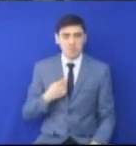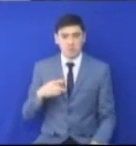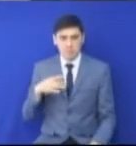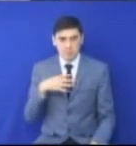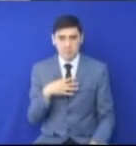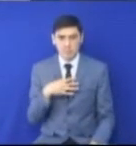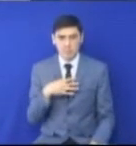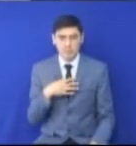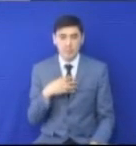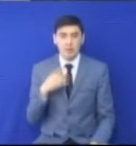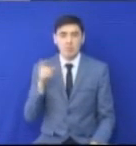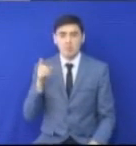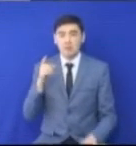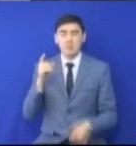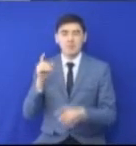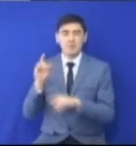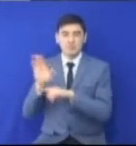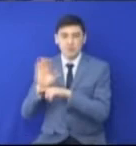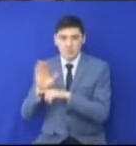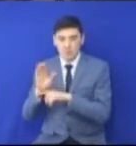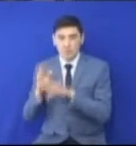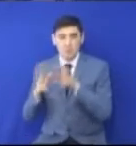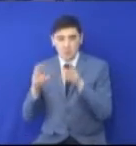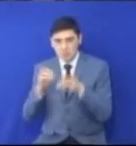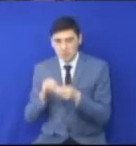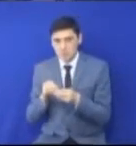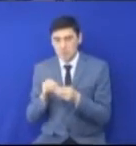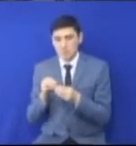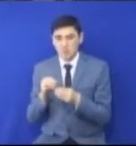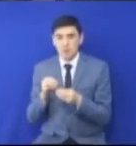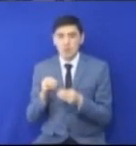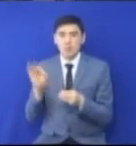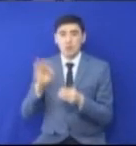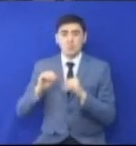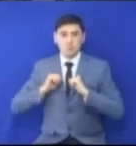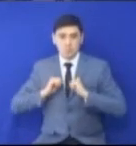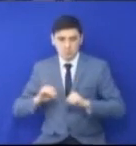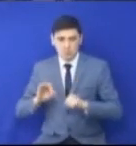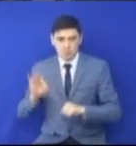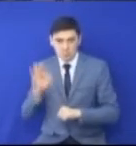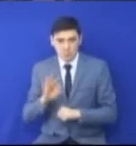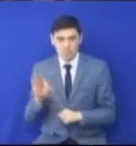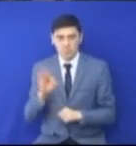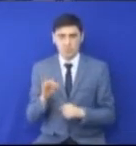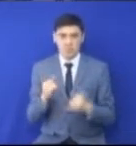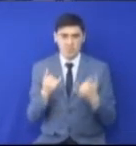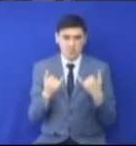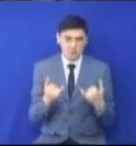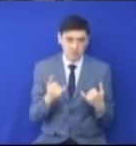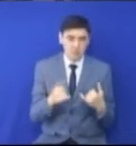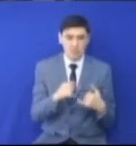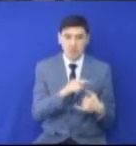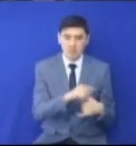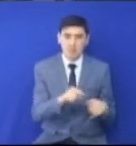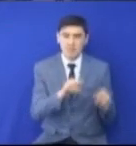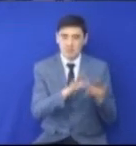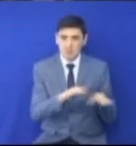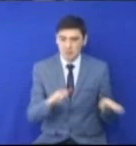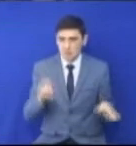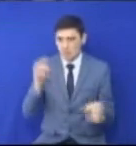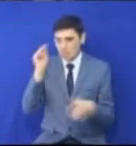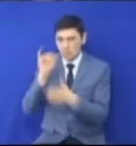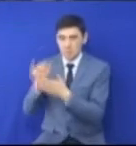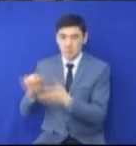бойынша. Бұл фильм намысты, жігерді көтеретін жауынгерлік қазіргі болашақ келе жатқан ұрпақтарға